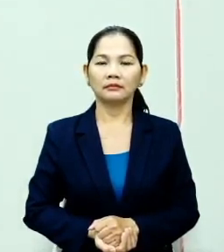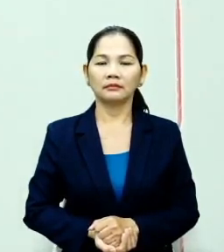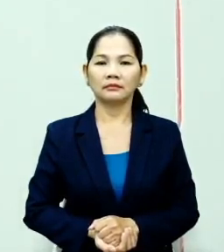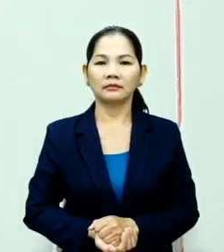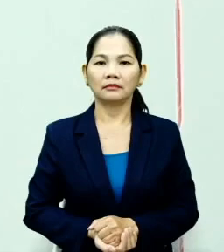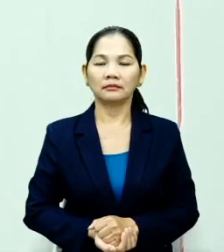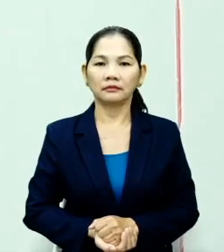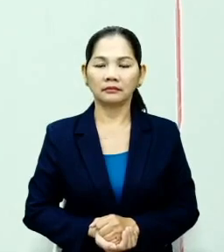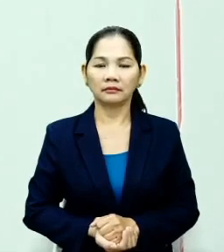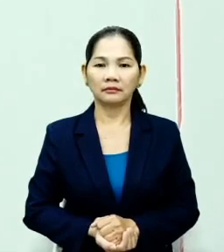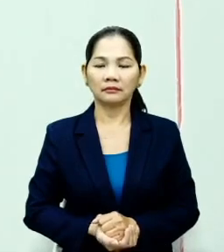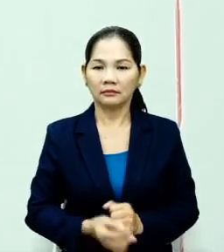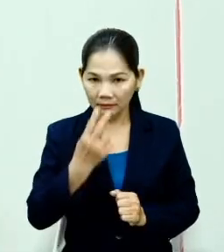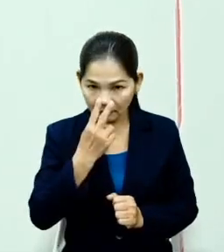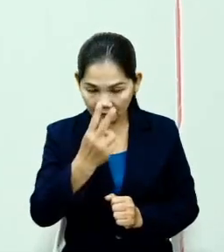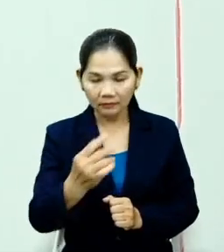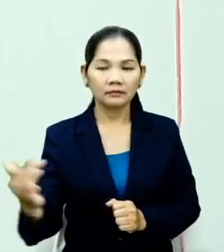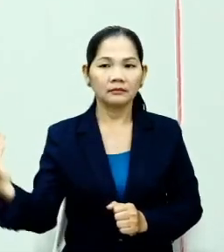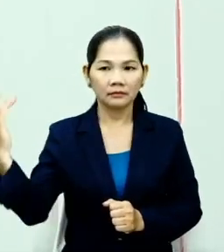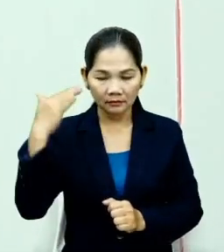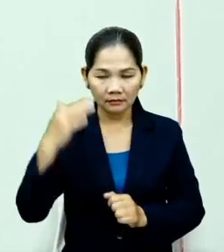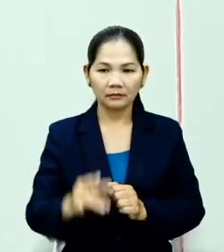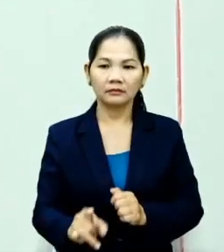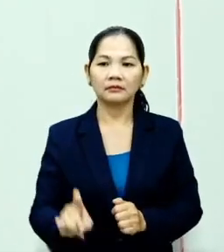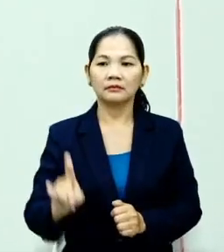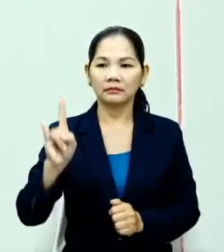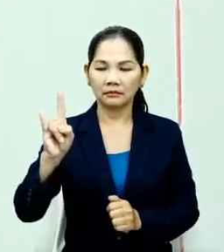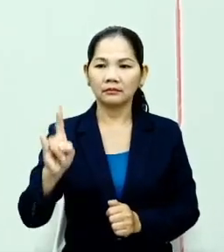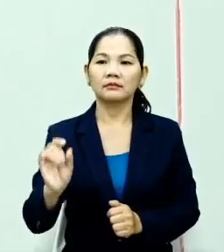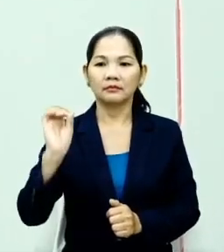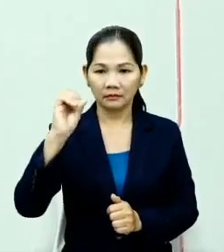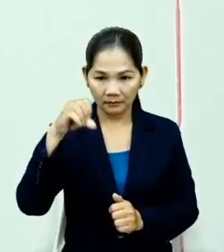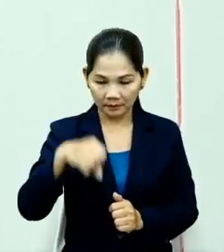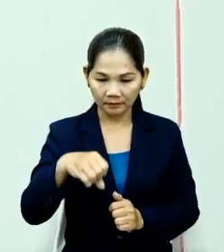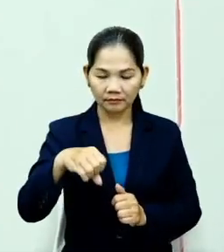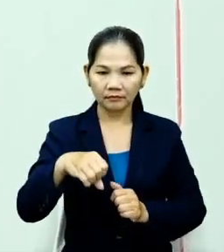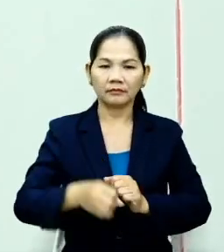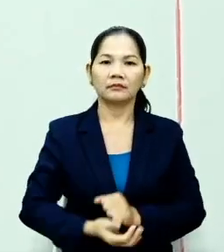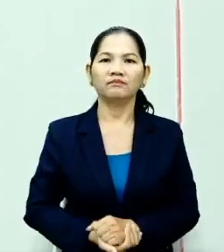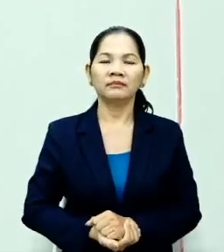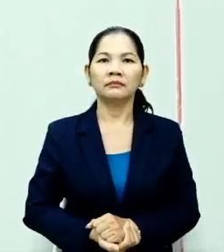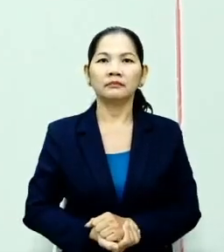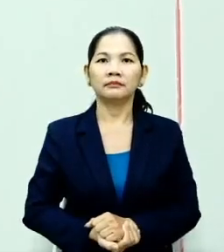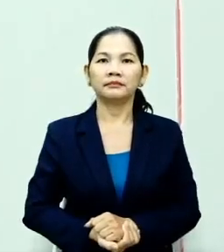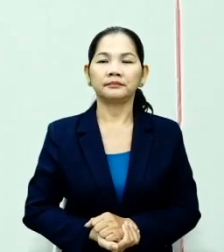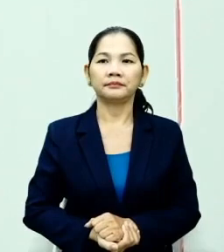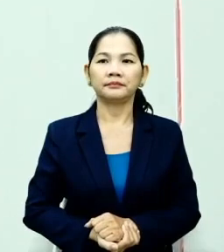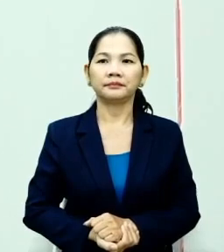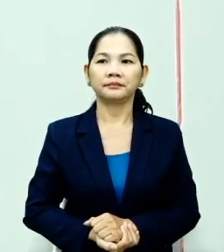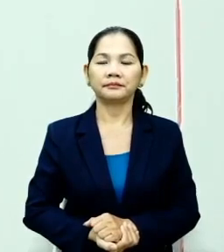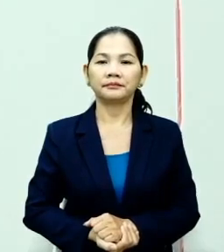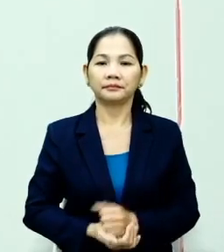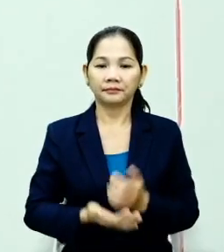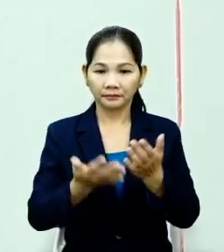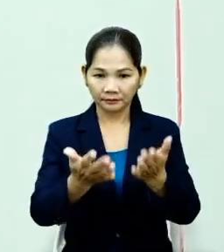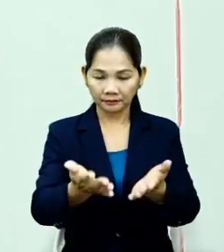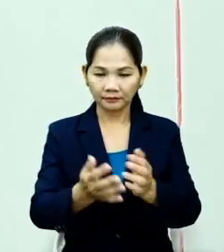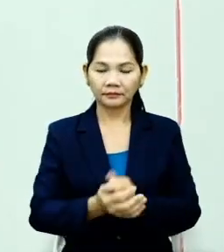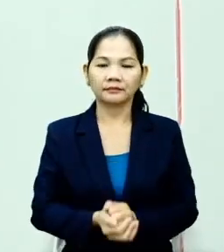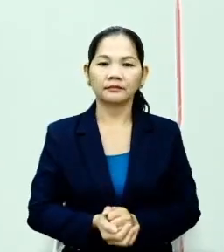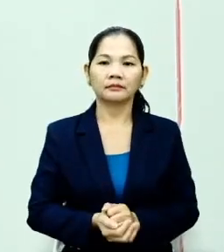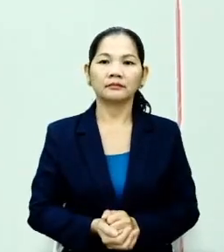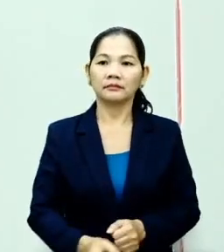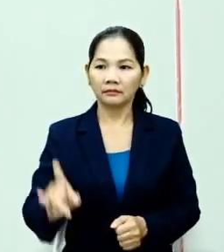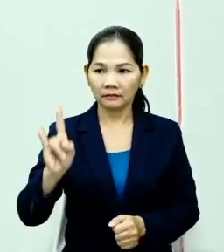Chà, ai là con chăm chăm để cụ bằng lời số. Mó, chân nhố, mình nhổ. Chà, con bằng lời số cho mùi nhạc